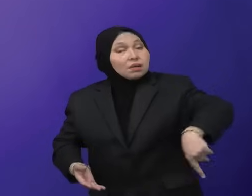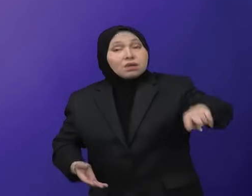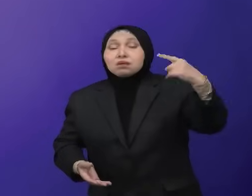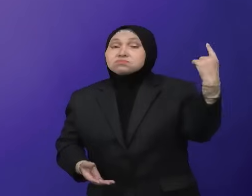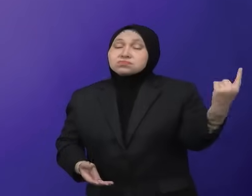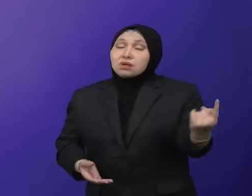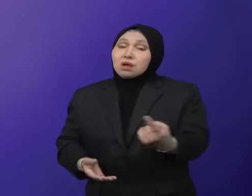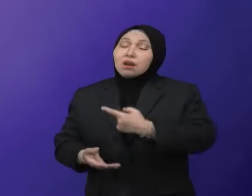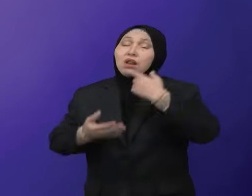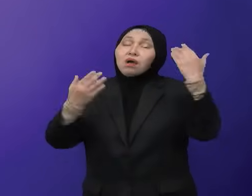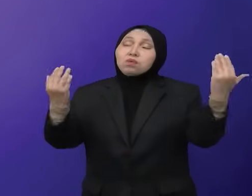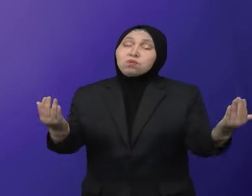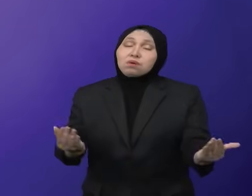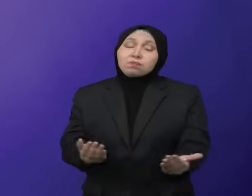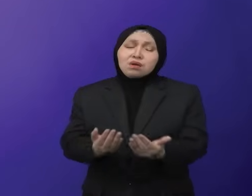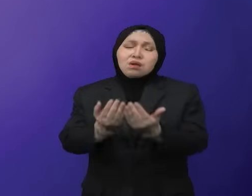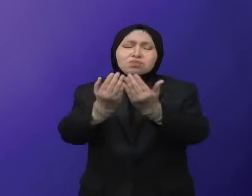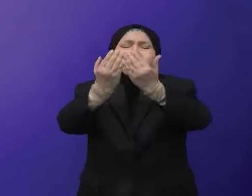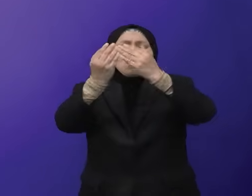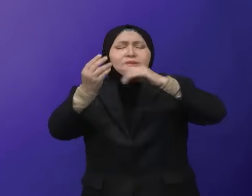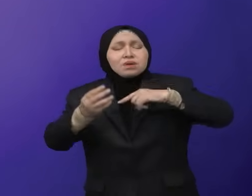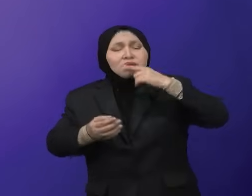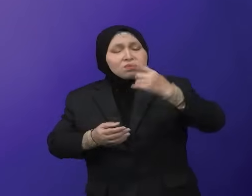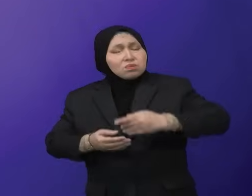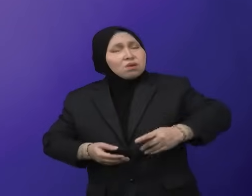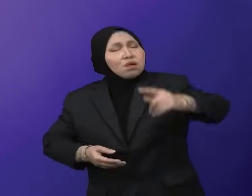يَقُولُونَ رَبَّنَا